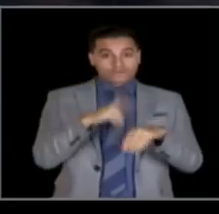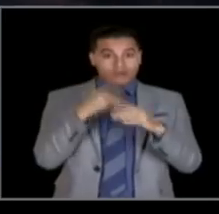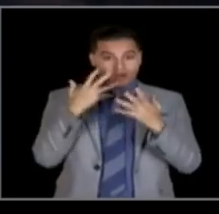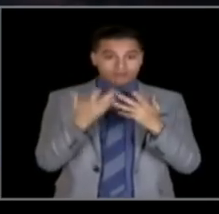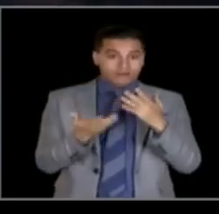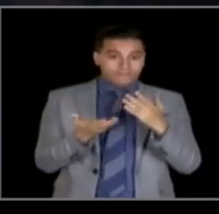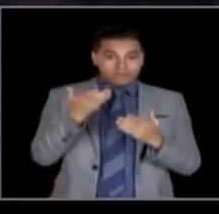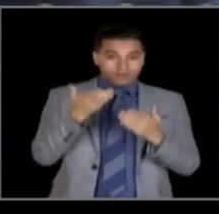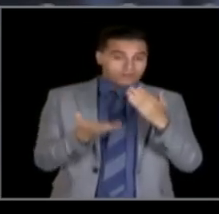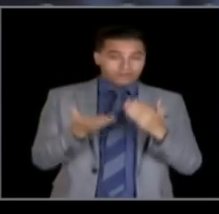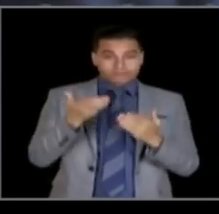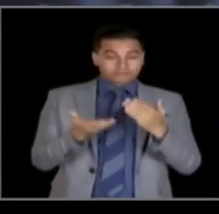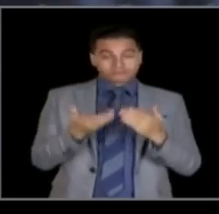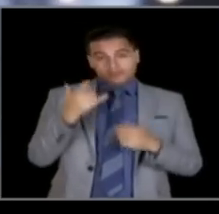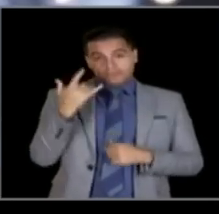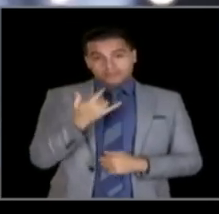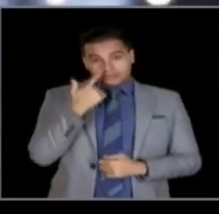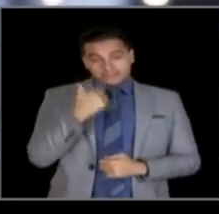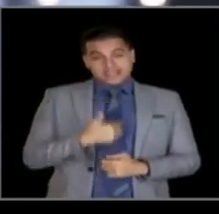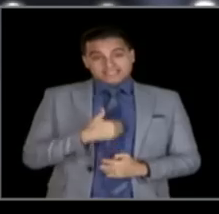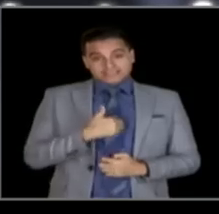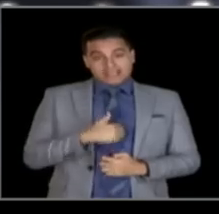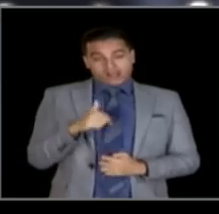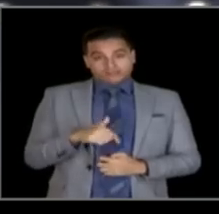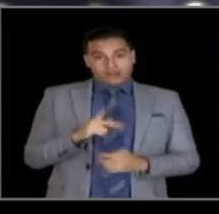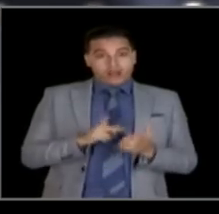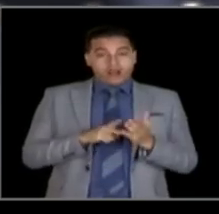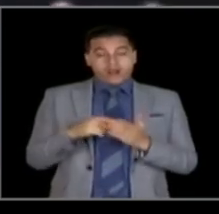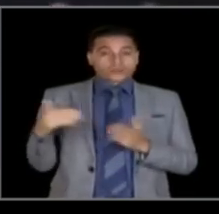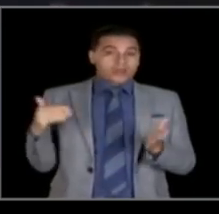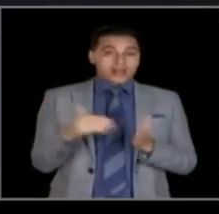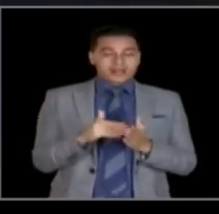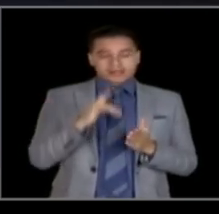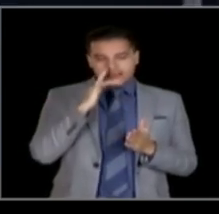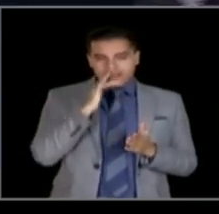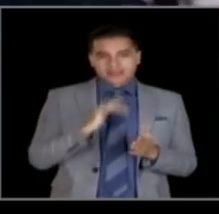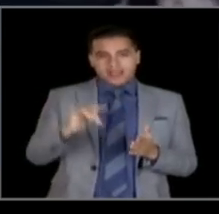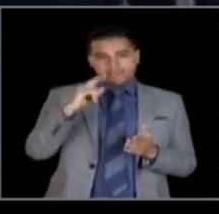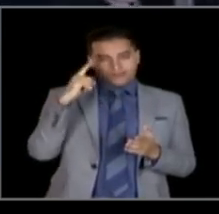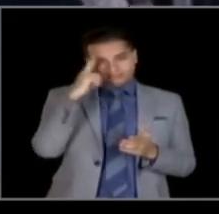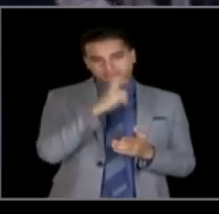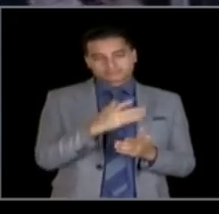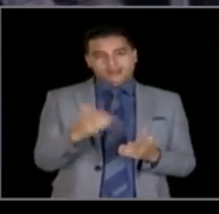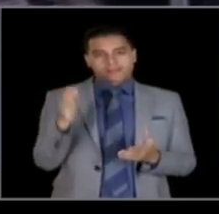والسكور بيروح ويجي. إحساس الخطوة الأخيرة بيبقى دايما صعب.